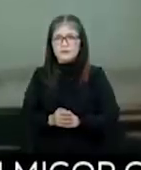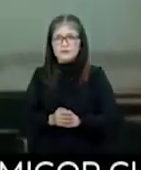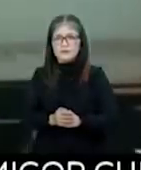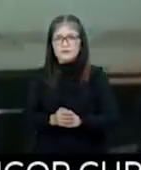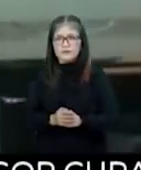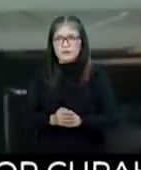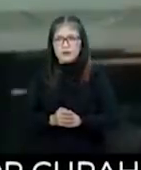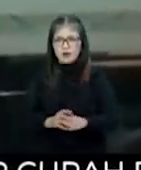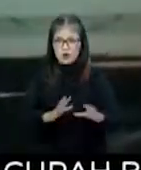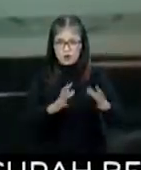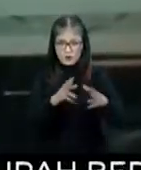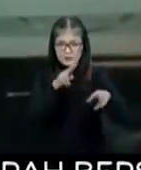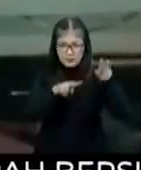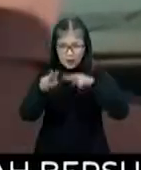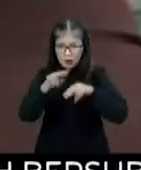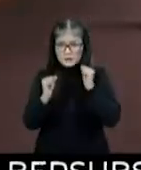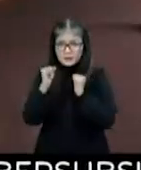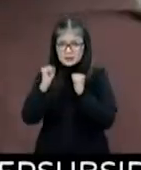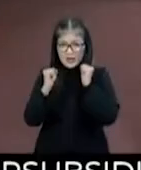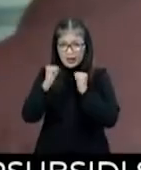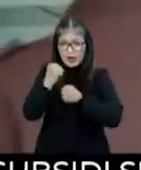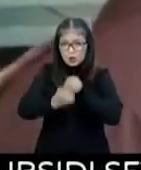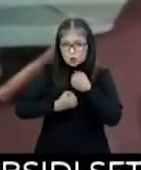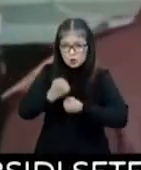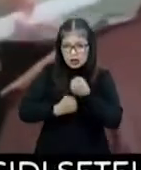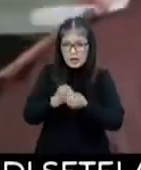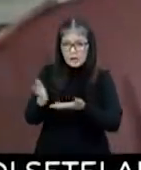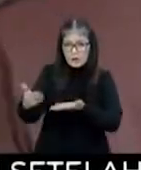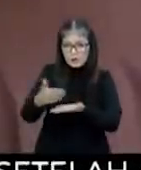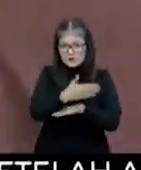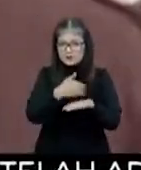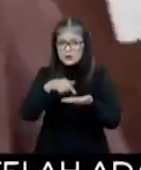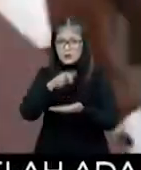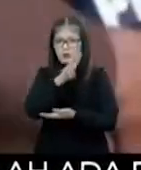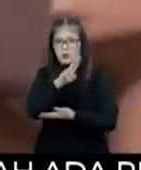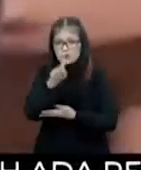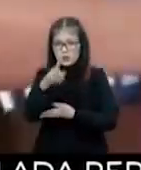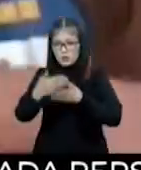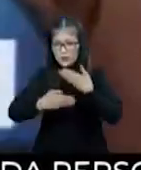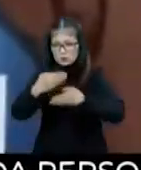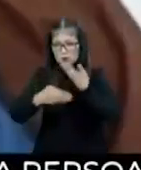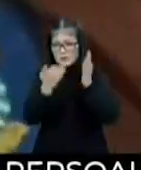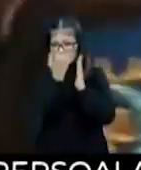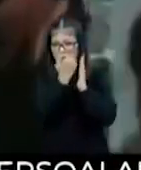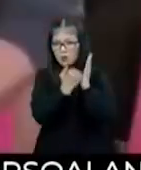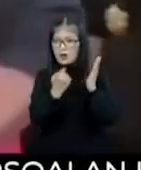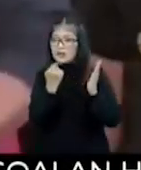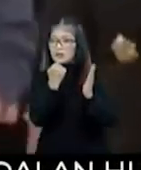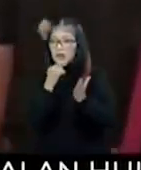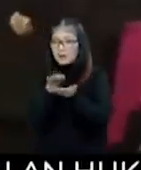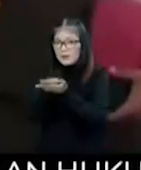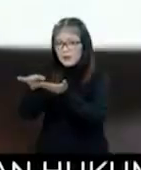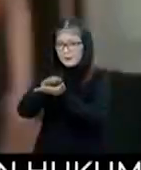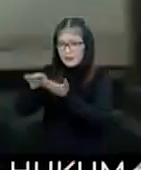Komisi Pengawas Persaingan Usaha pernah menjadwalkan 21 perusahaan yang berkaitan dengan produksi, pengemasan hingga distribusi minyak